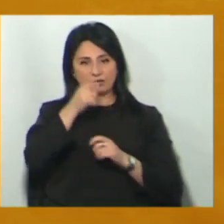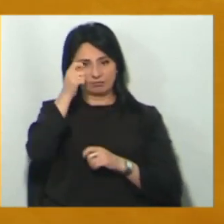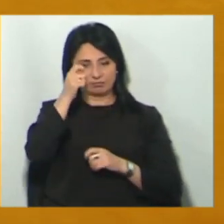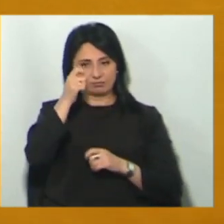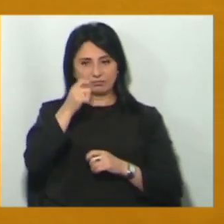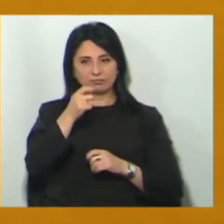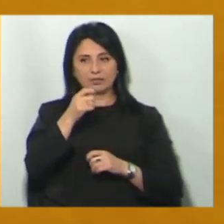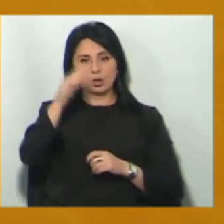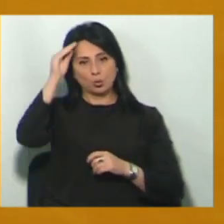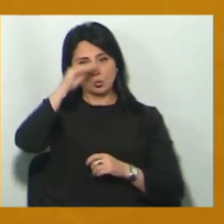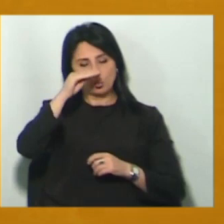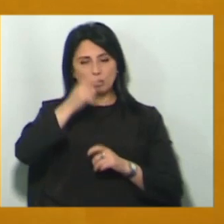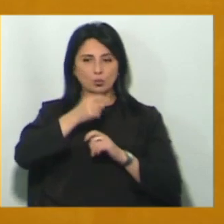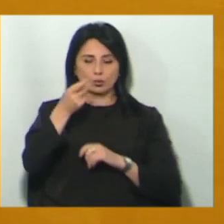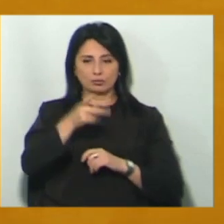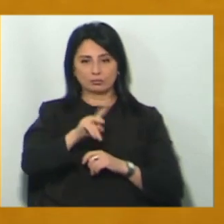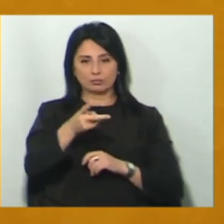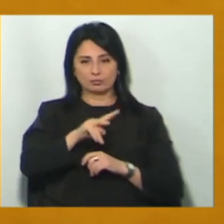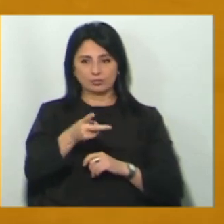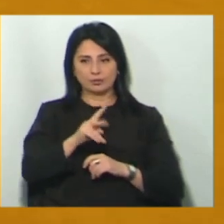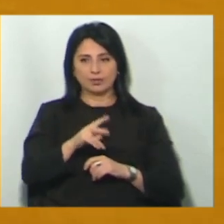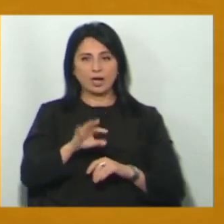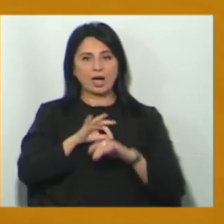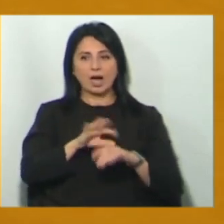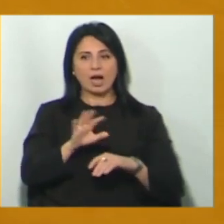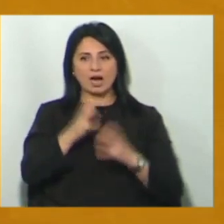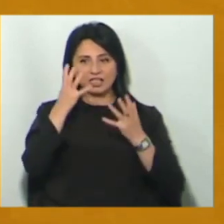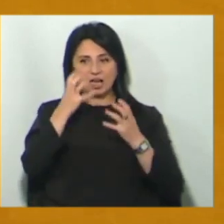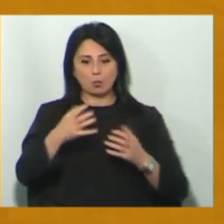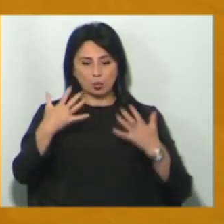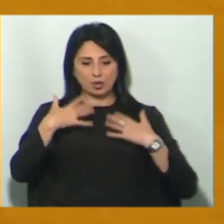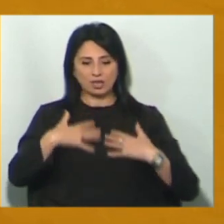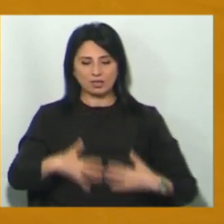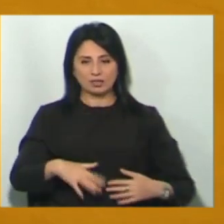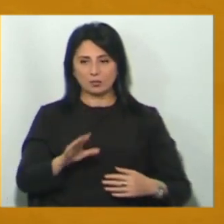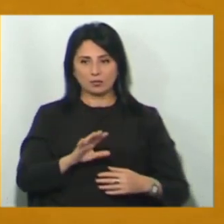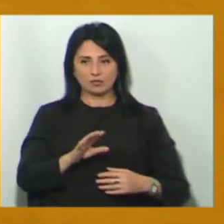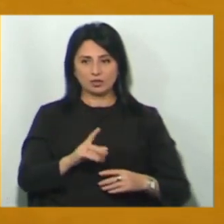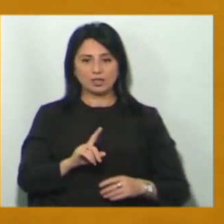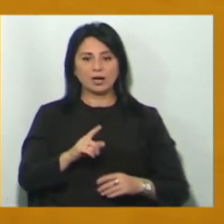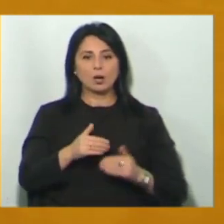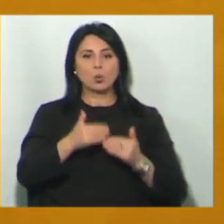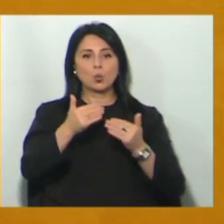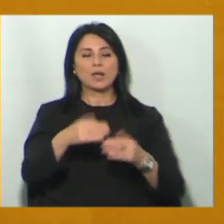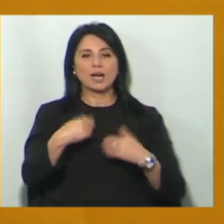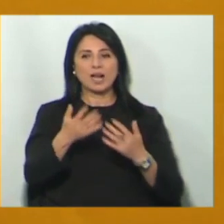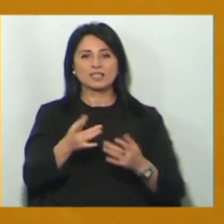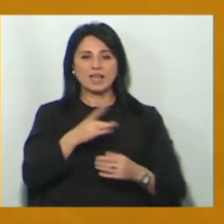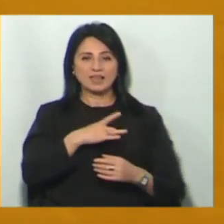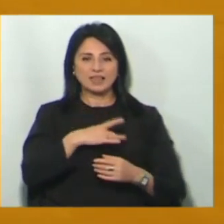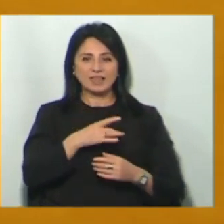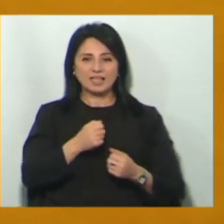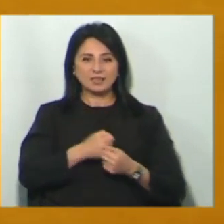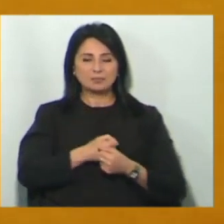თავსაბურავი ქუდი ან ქოლგა არატაროთ მუქი ფერის სამოსი უპირატესობა მიანიჭეთ თეთრ